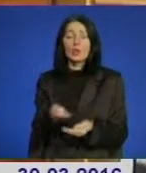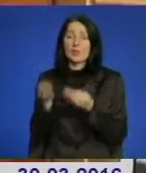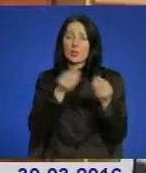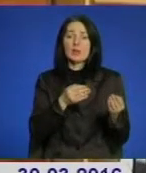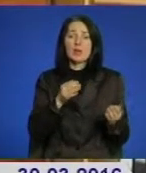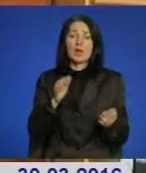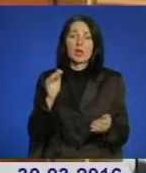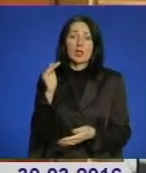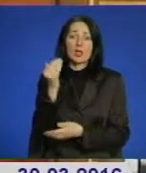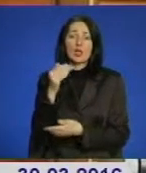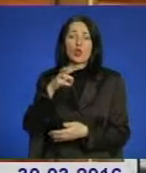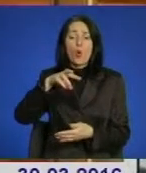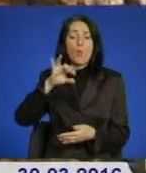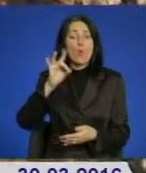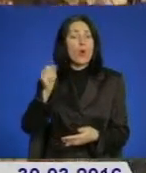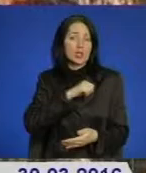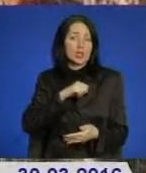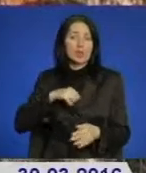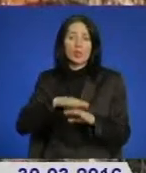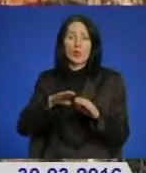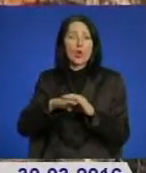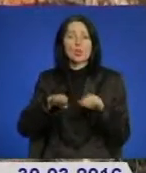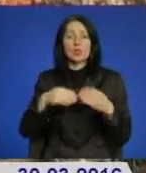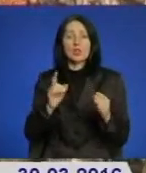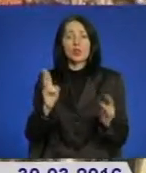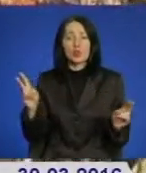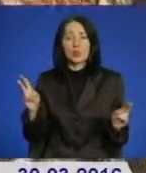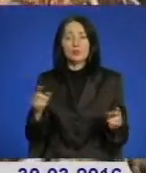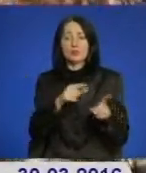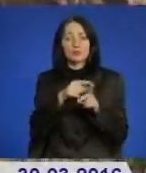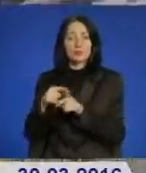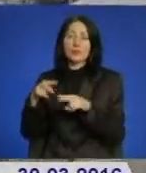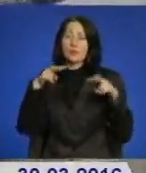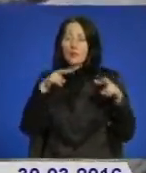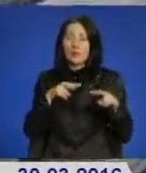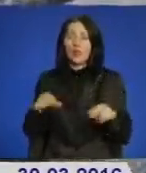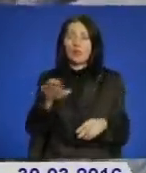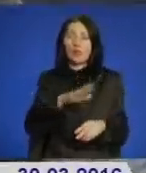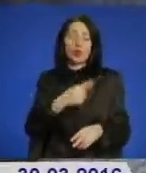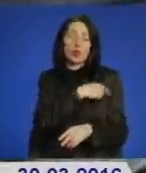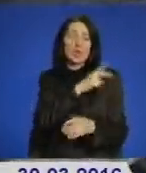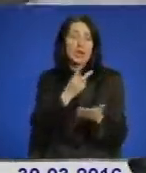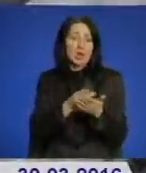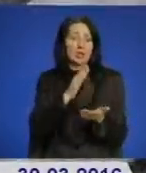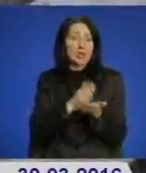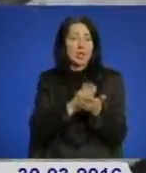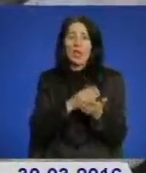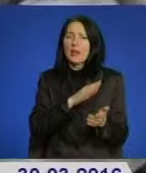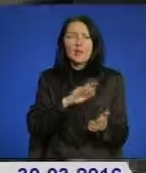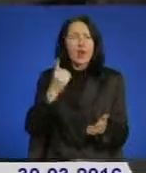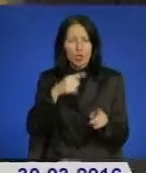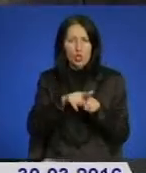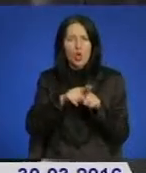Це страшно. Ми якось і не хотіли їх зачіпати, бо це такі останні хвилини з дитиною, але якось нам вдалося